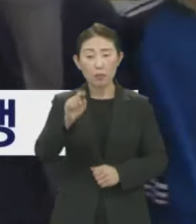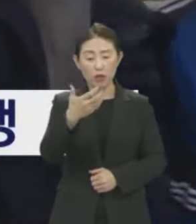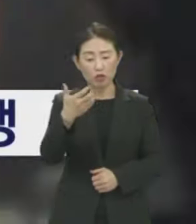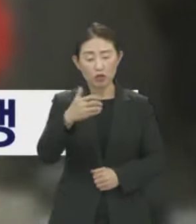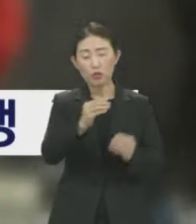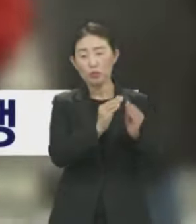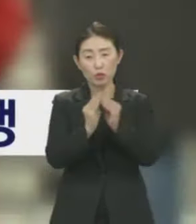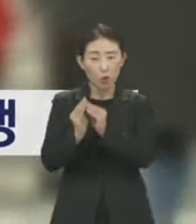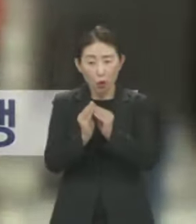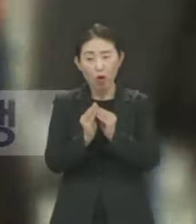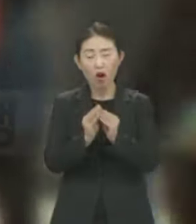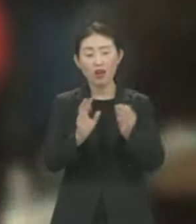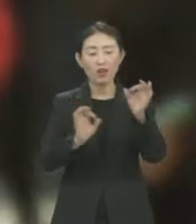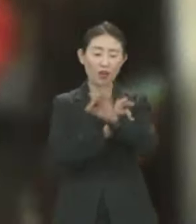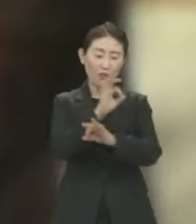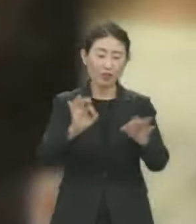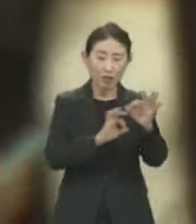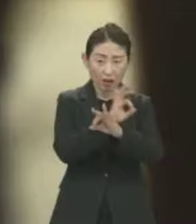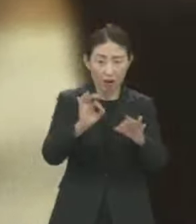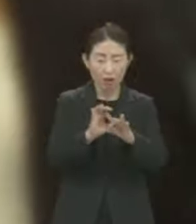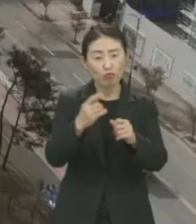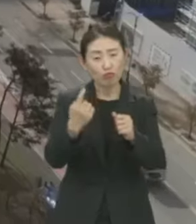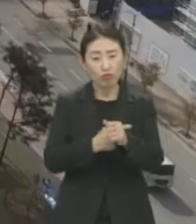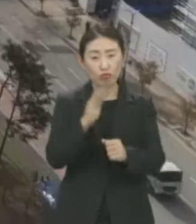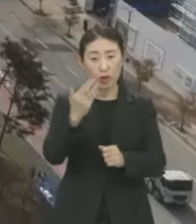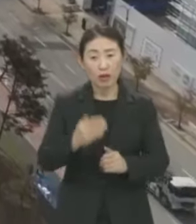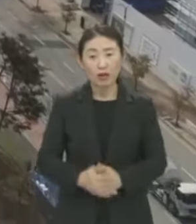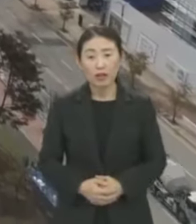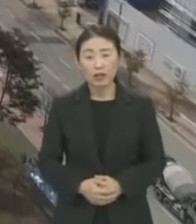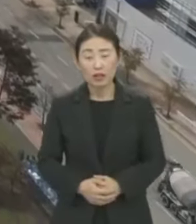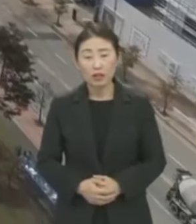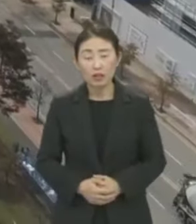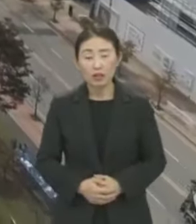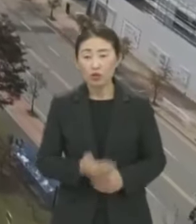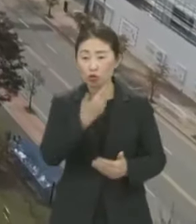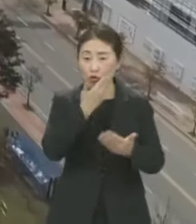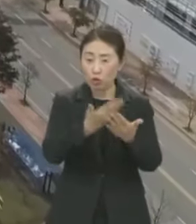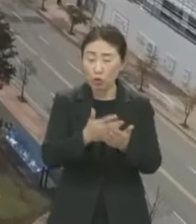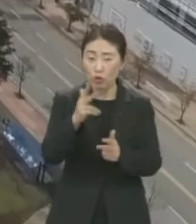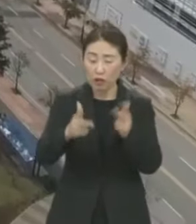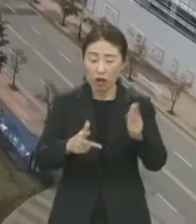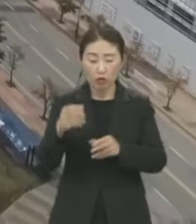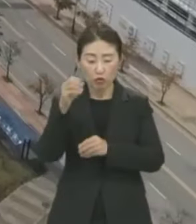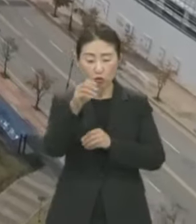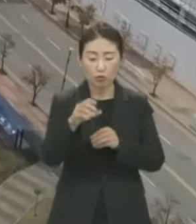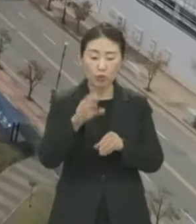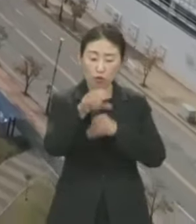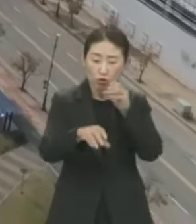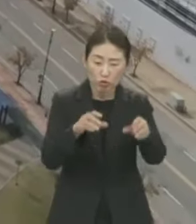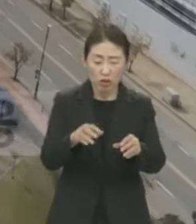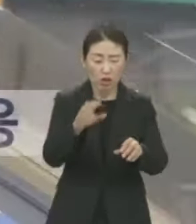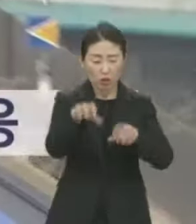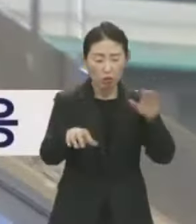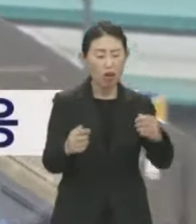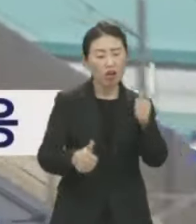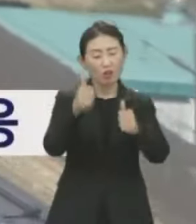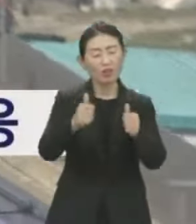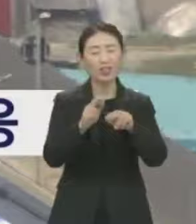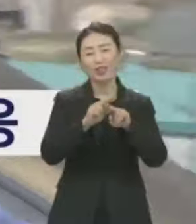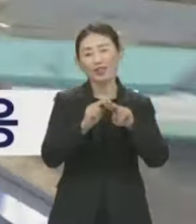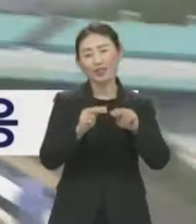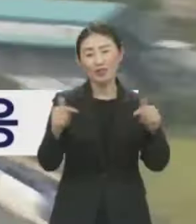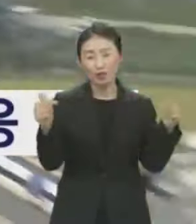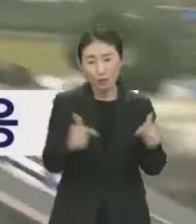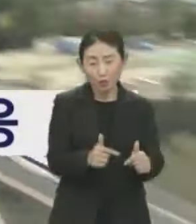190조 규모의 초광역 경제권이 형성됩니다. 아울러 국책 사업이나 투자 유치를 위한 소모적 경쟁이 줄고